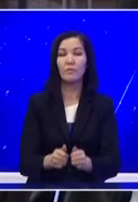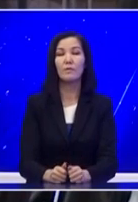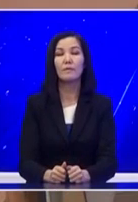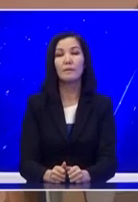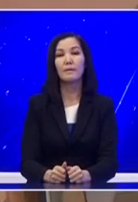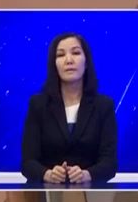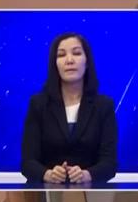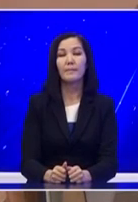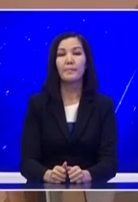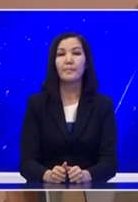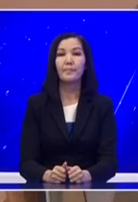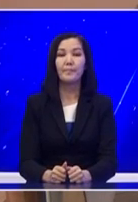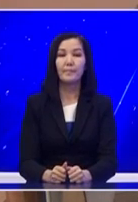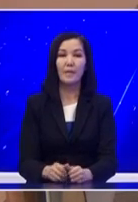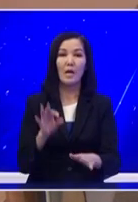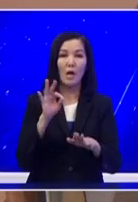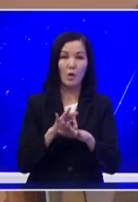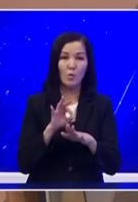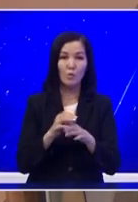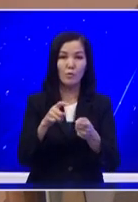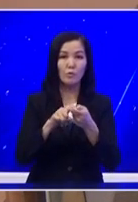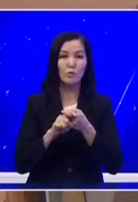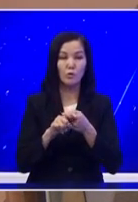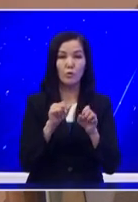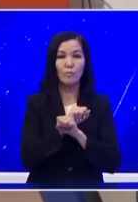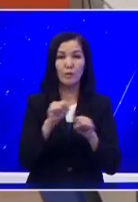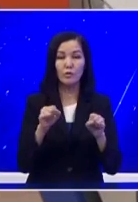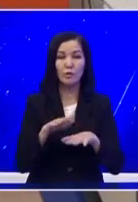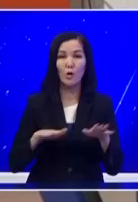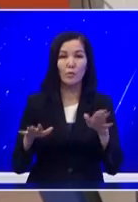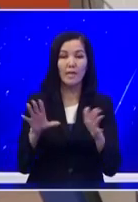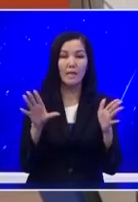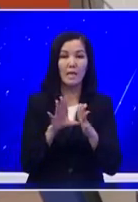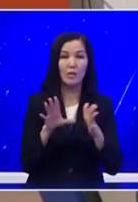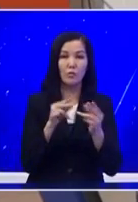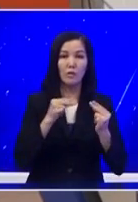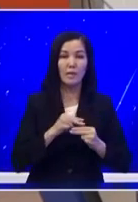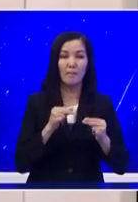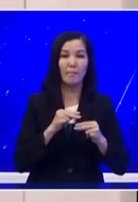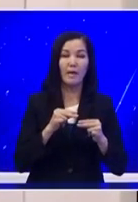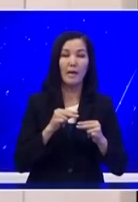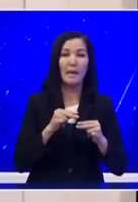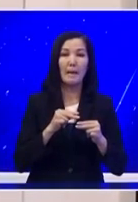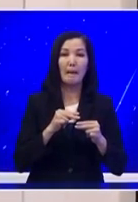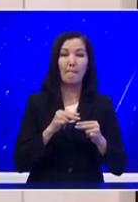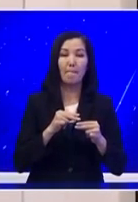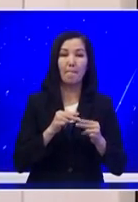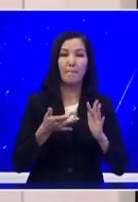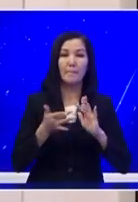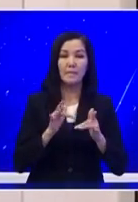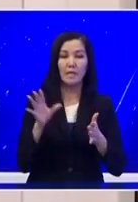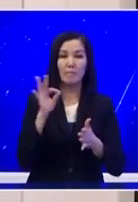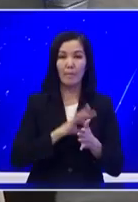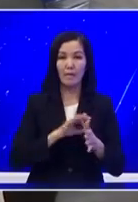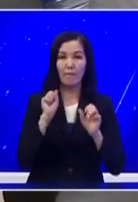болады. Пандемия кезінде індетті жұқтырмас үшін аудан тұрғындары электронды еңбек биржасының қызметін пайдалануға мүмкіндік